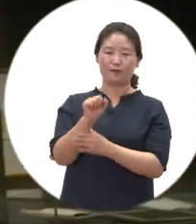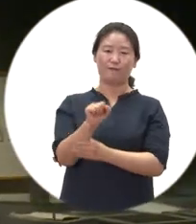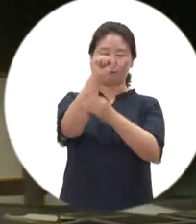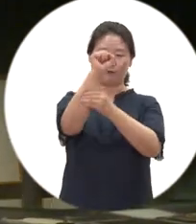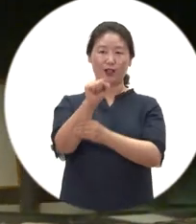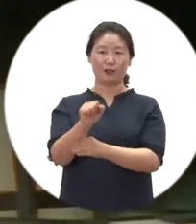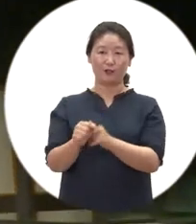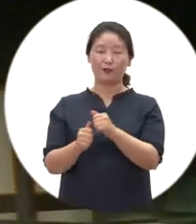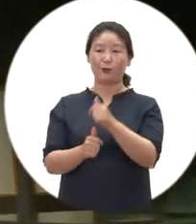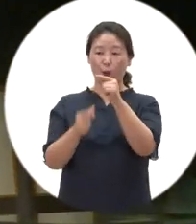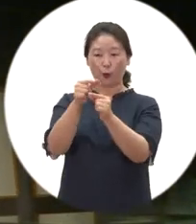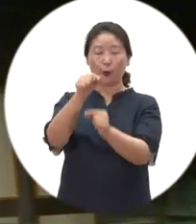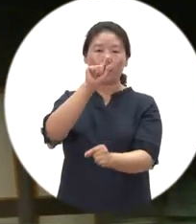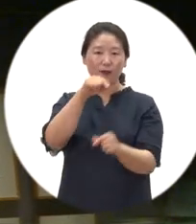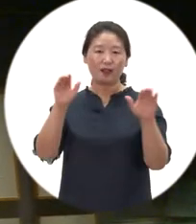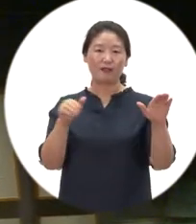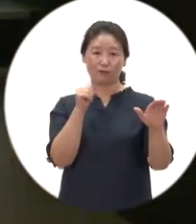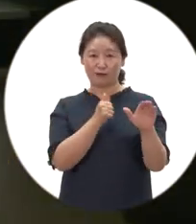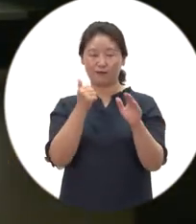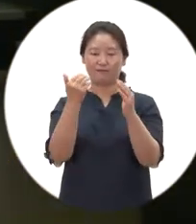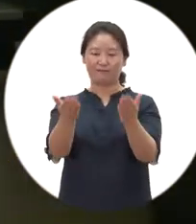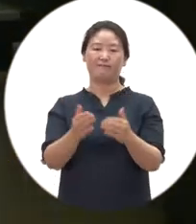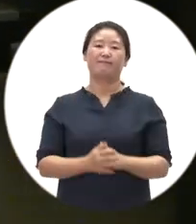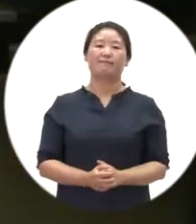소떼를 전시실에서 소개하였습니다.